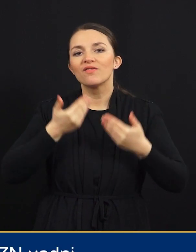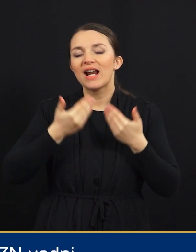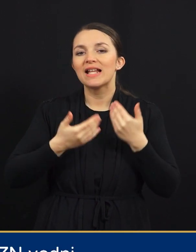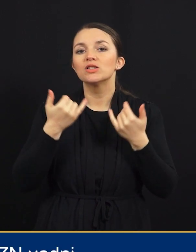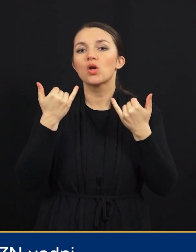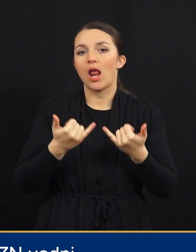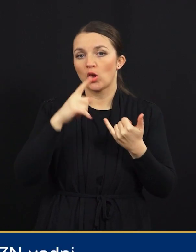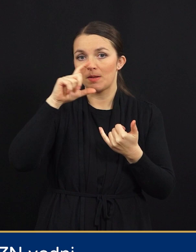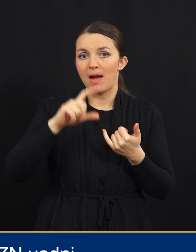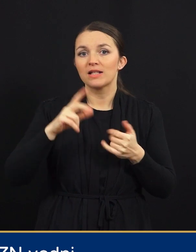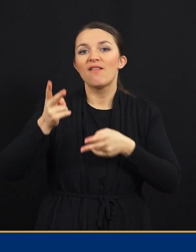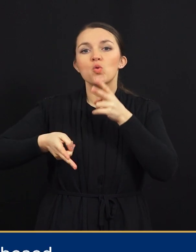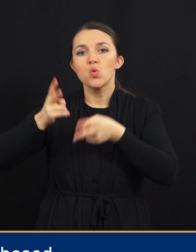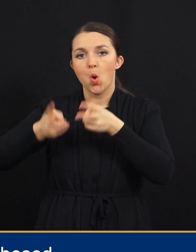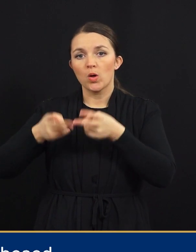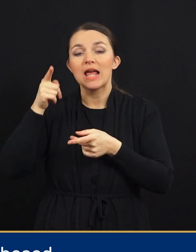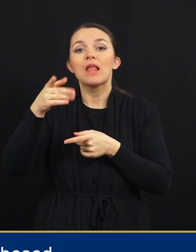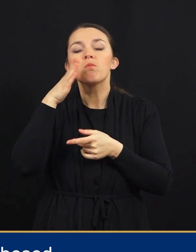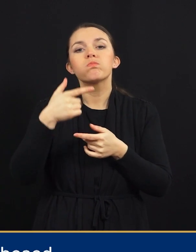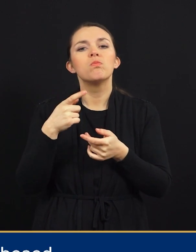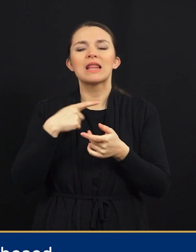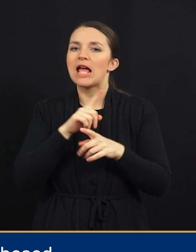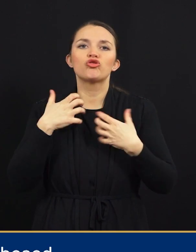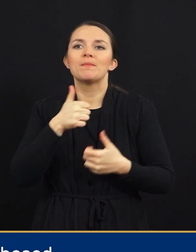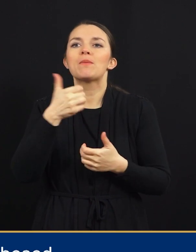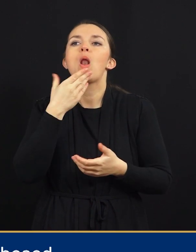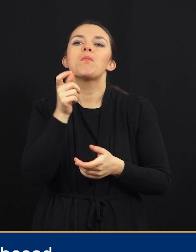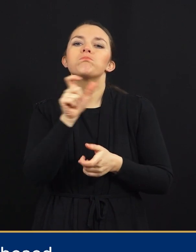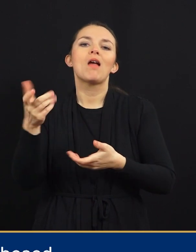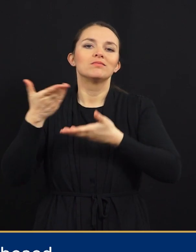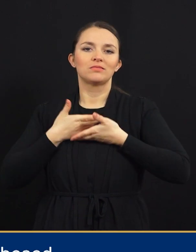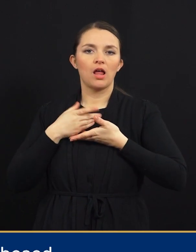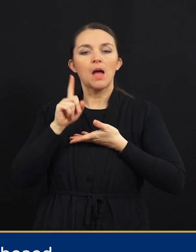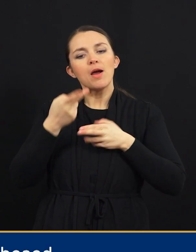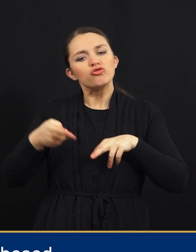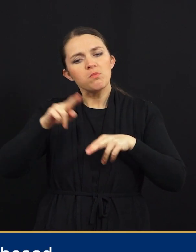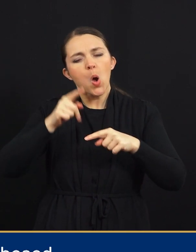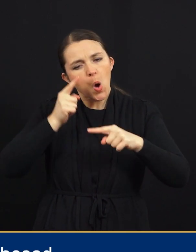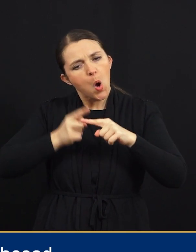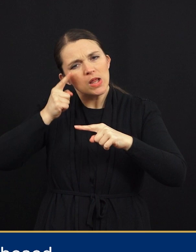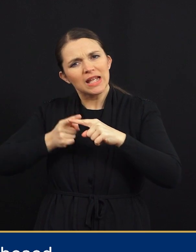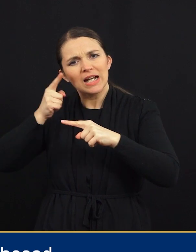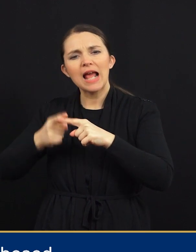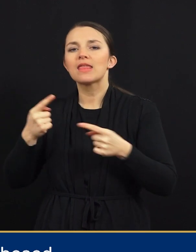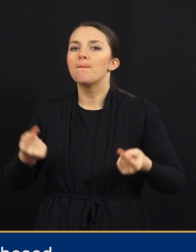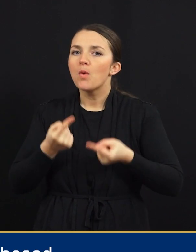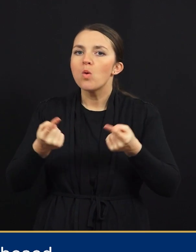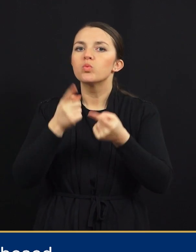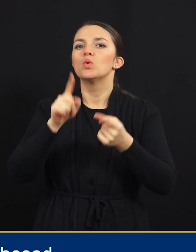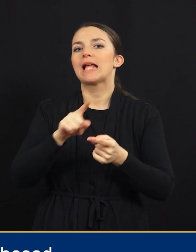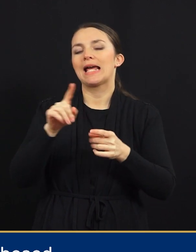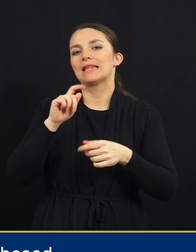marca letos v New Yorku, od katere si pa ne želim le lepih besed, temveč čim bolj konkretne pobude